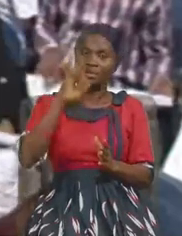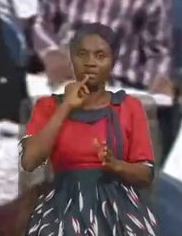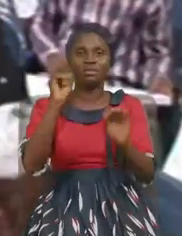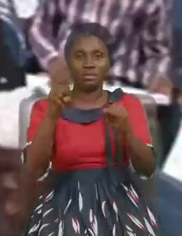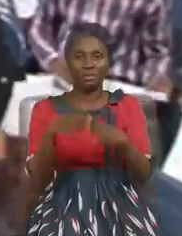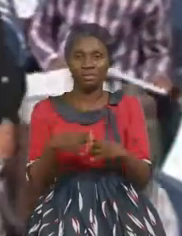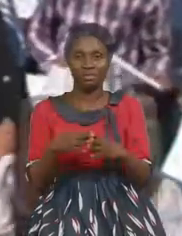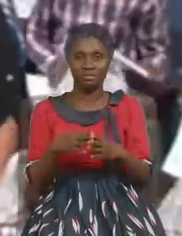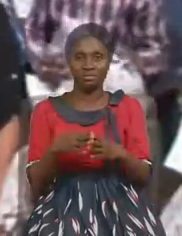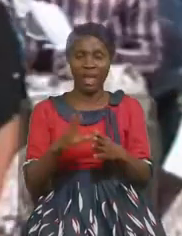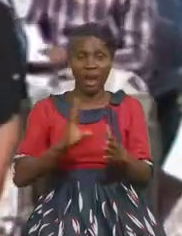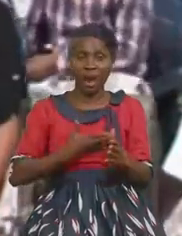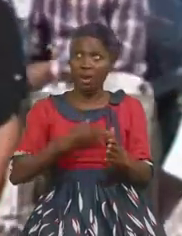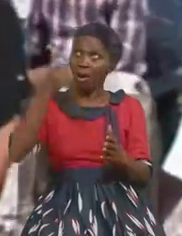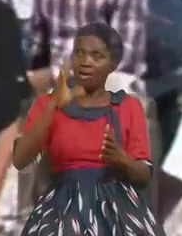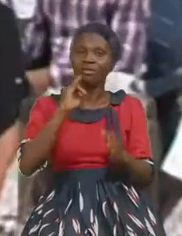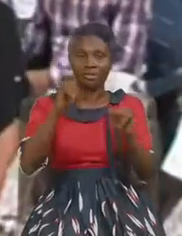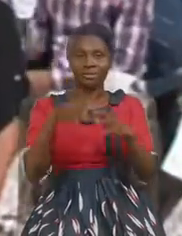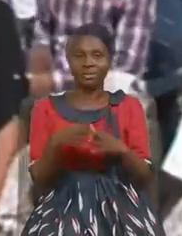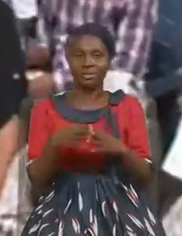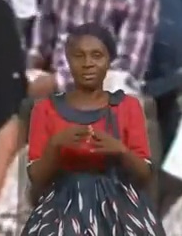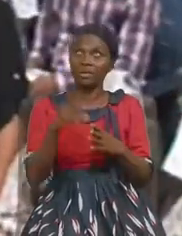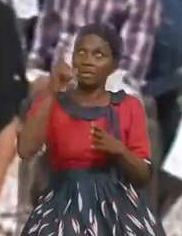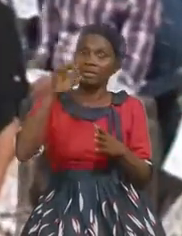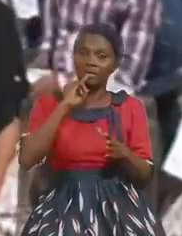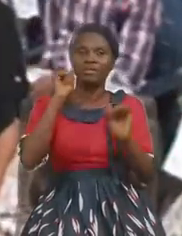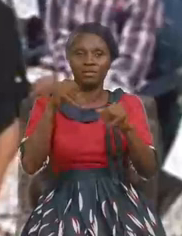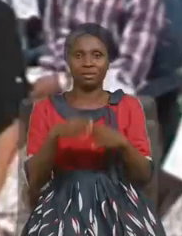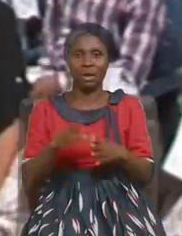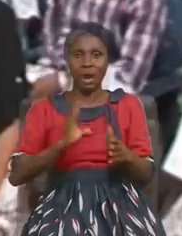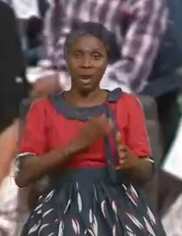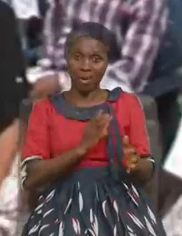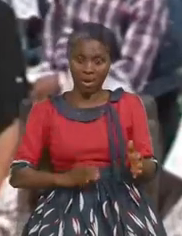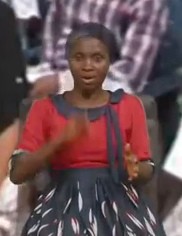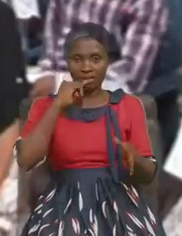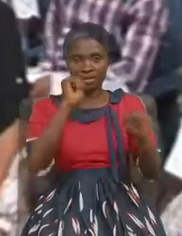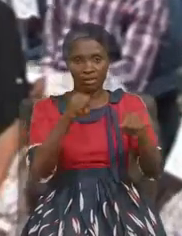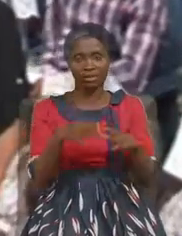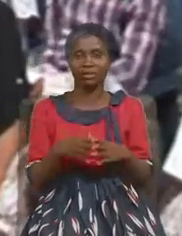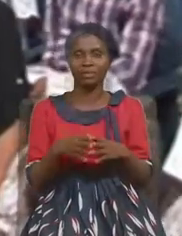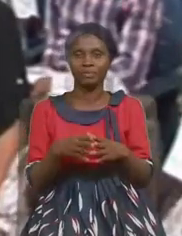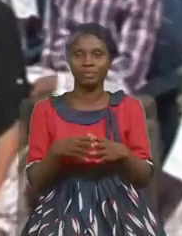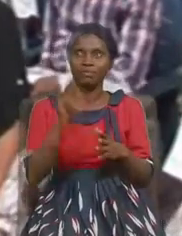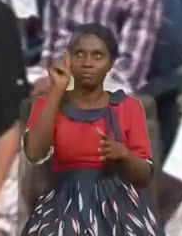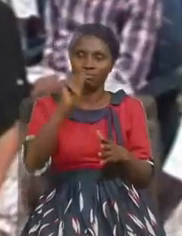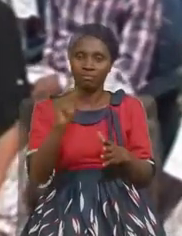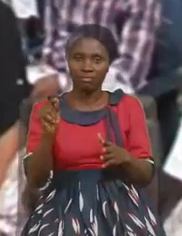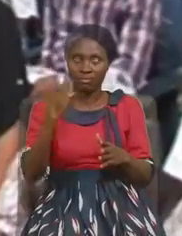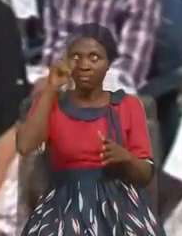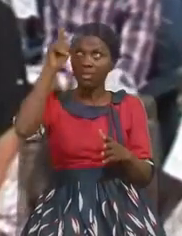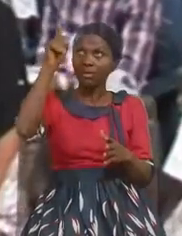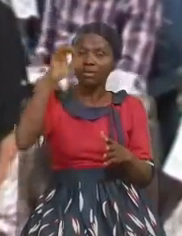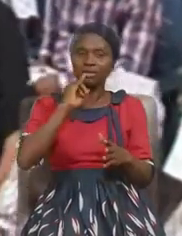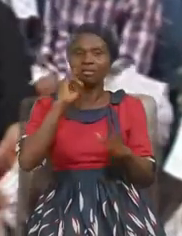capable. Il peut. J'ai dit notre Christ est capable. C'est aussi pour cela qu'il peut